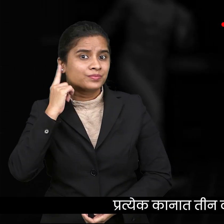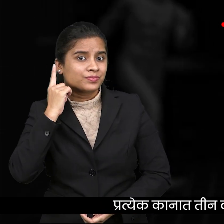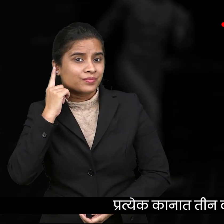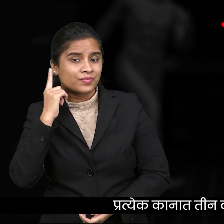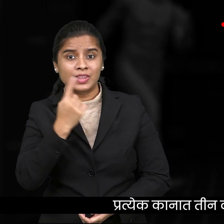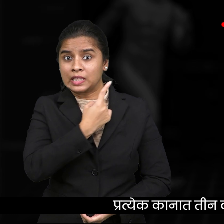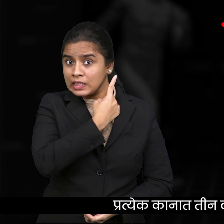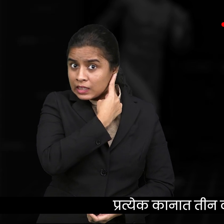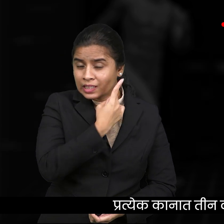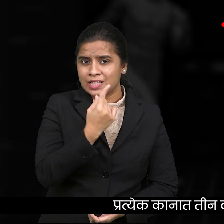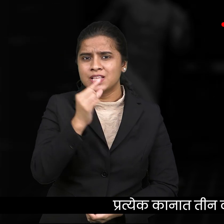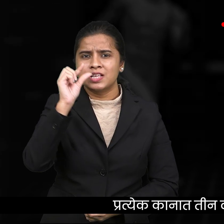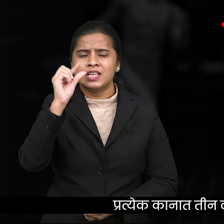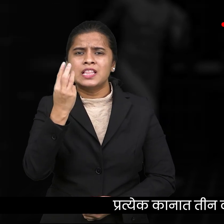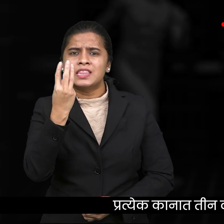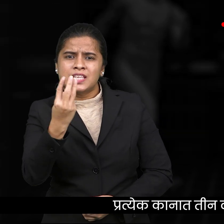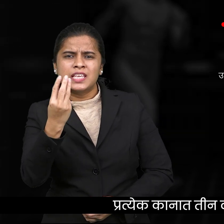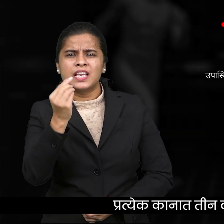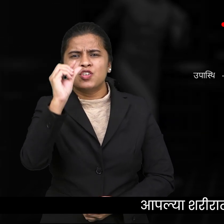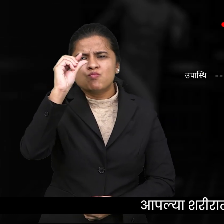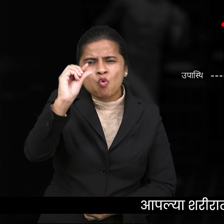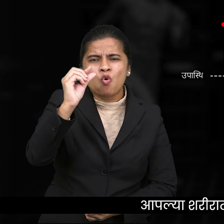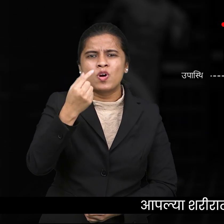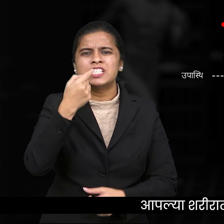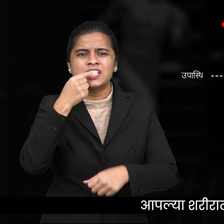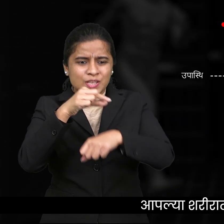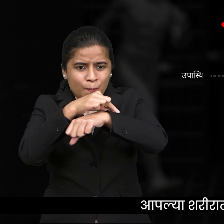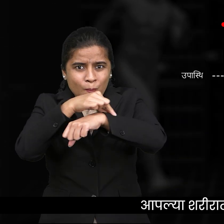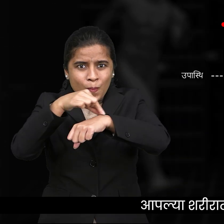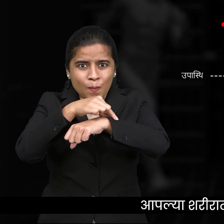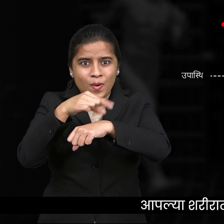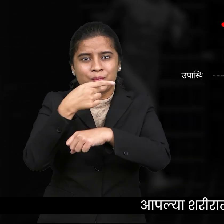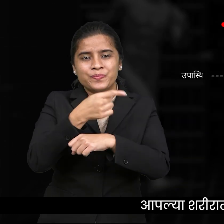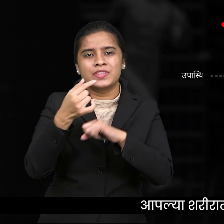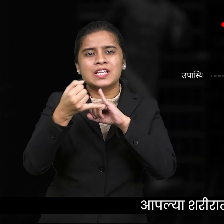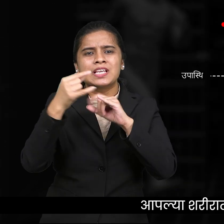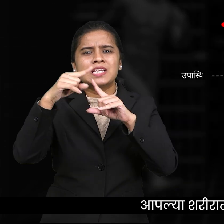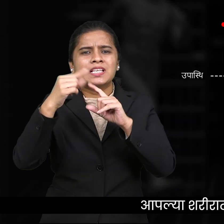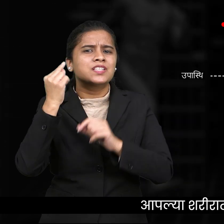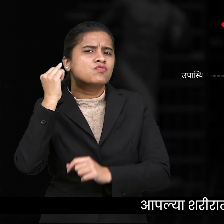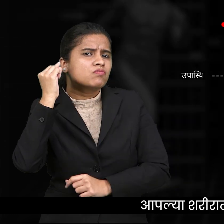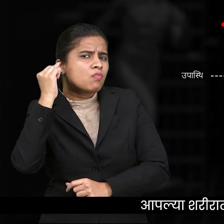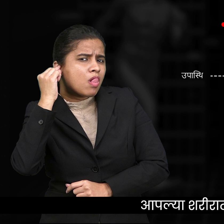प्रत्येक कानात 3 लहान हाडे असतात आणि रकाब हे आपल्या शरीरातील सर्वात लहान हाड असते.